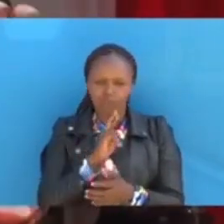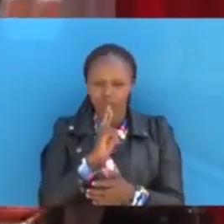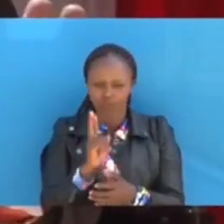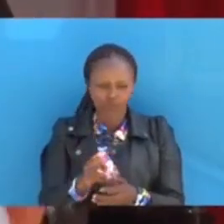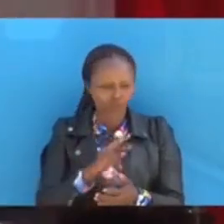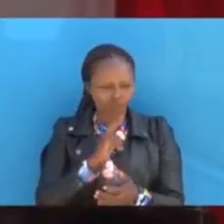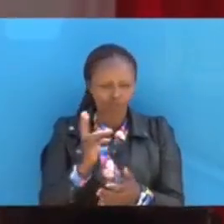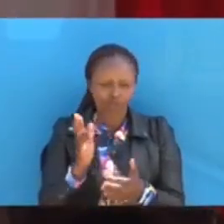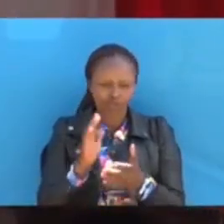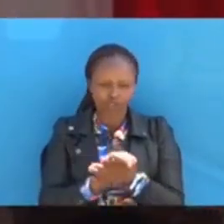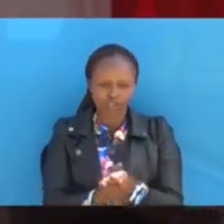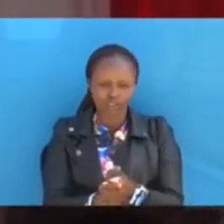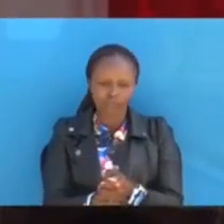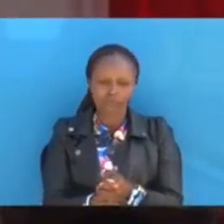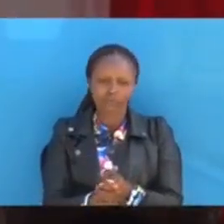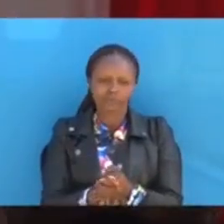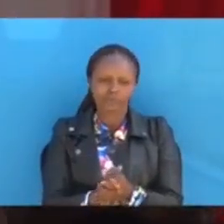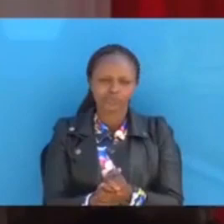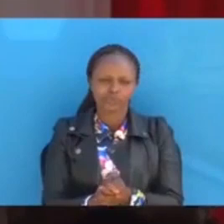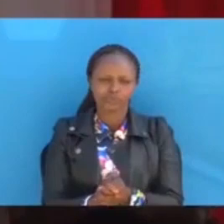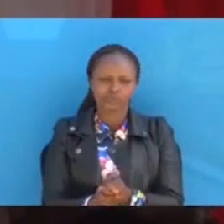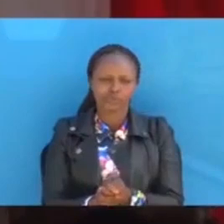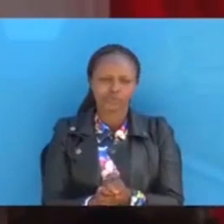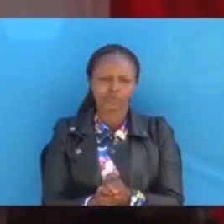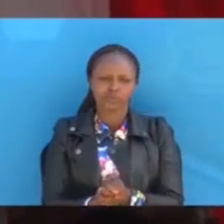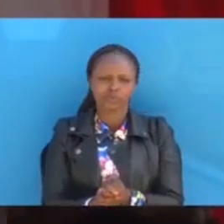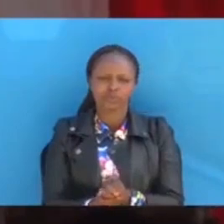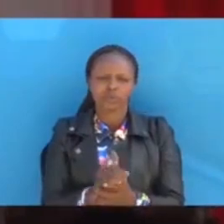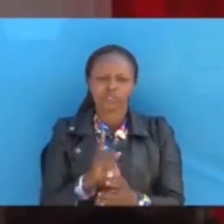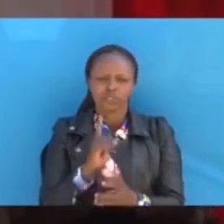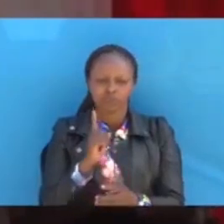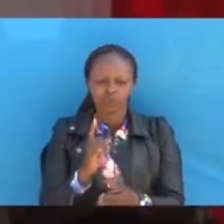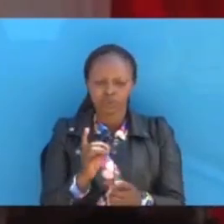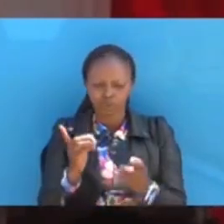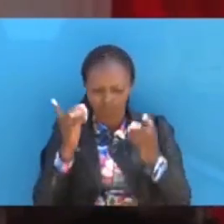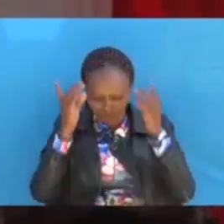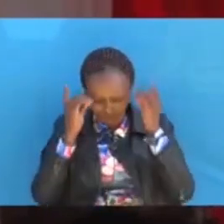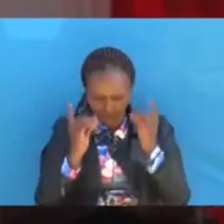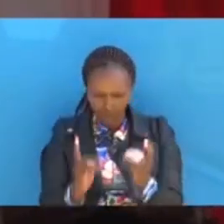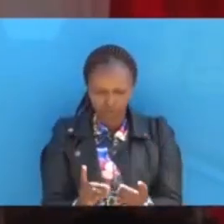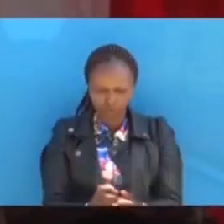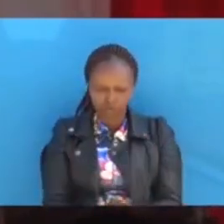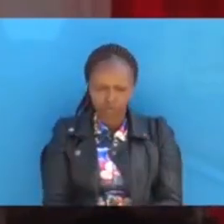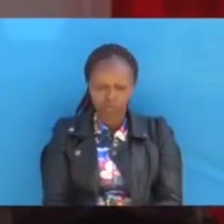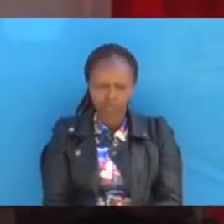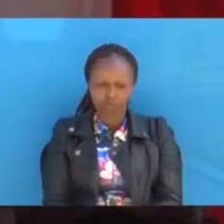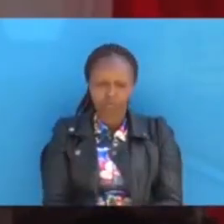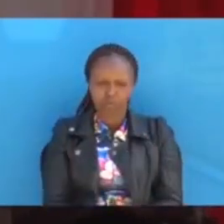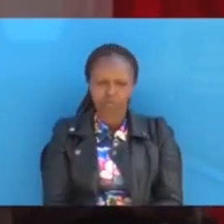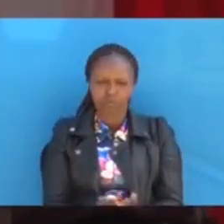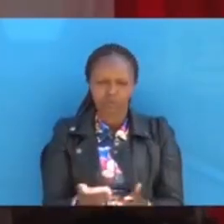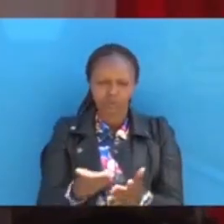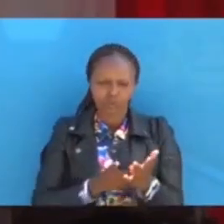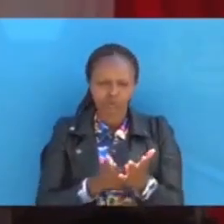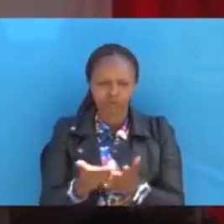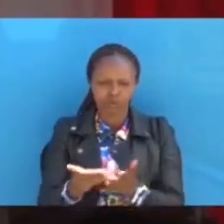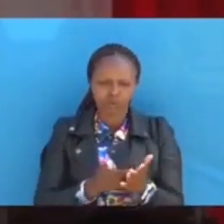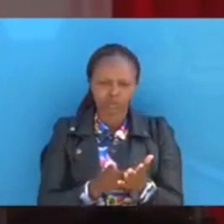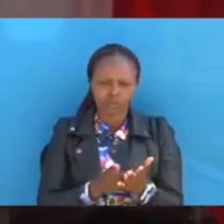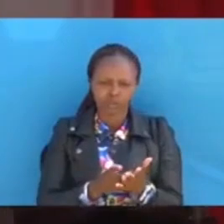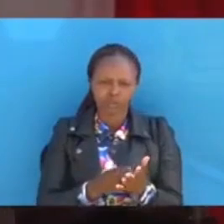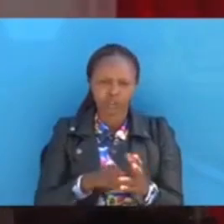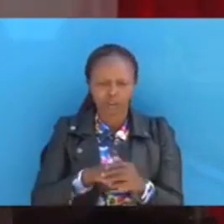you should only, Your Excellency, consider to have only one discussion na hiyo mzee. To discuss his exit